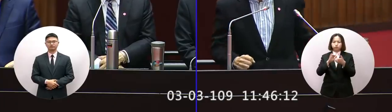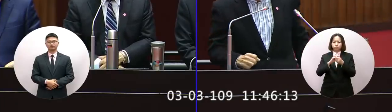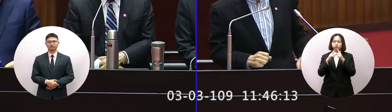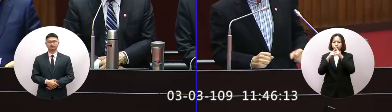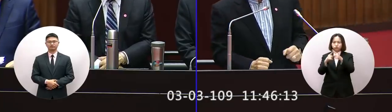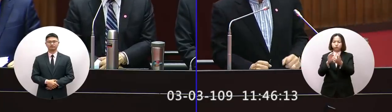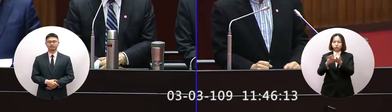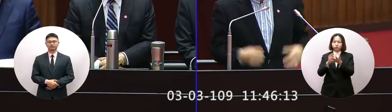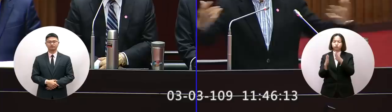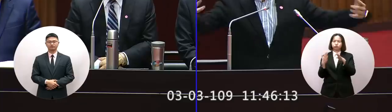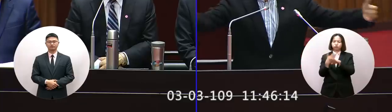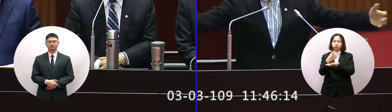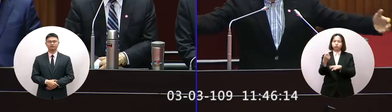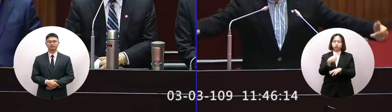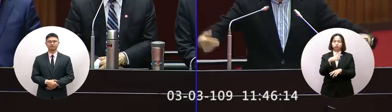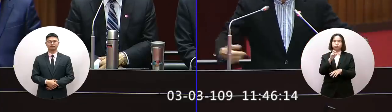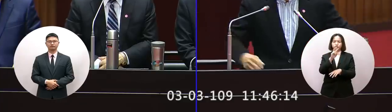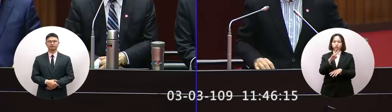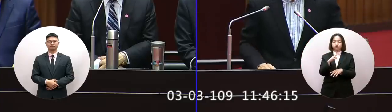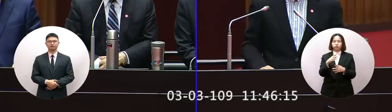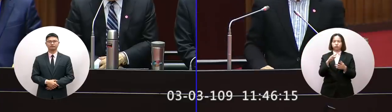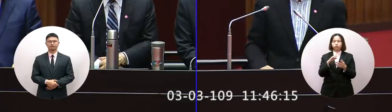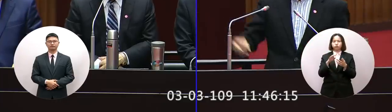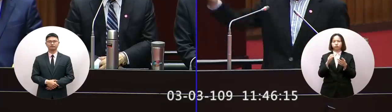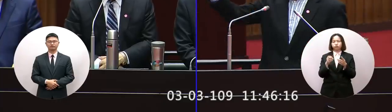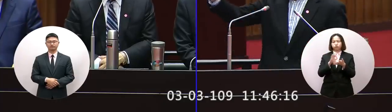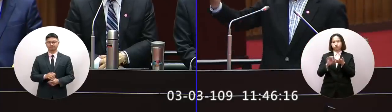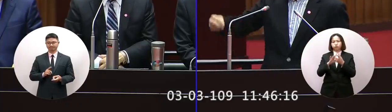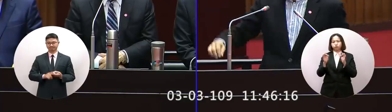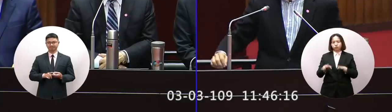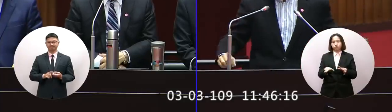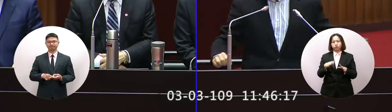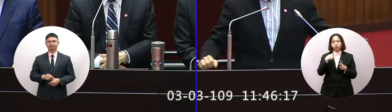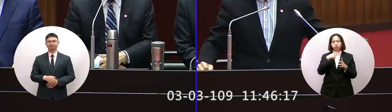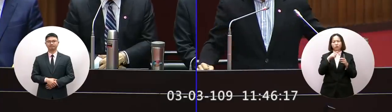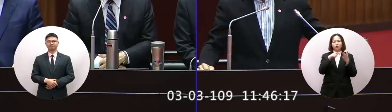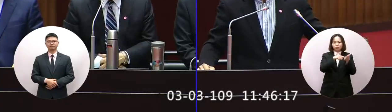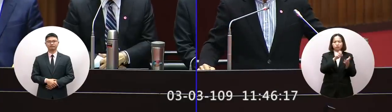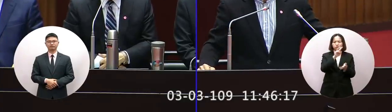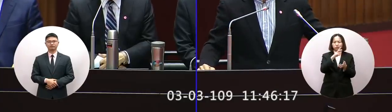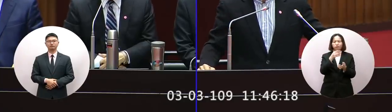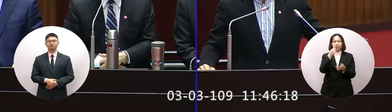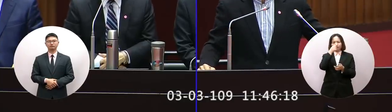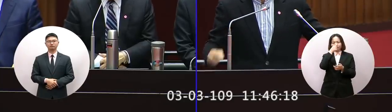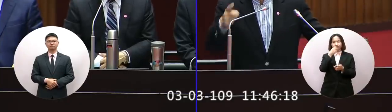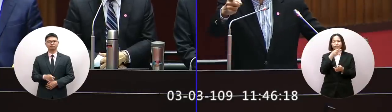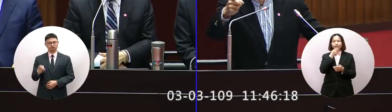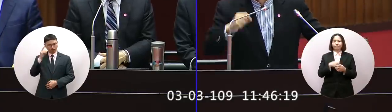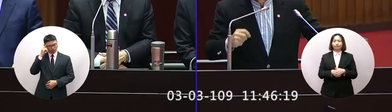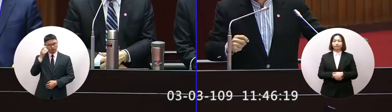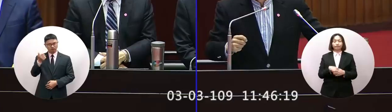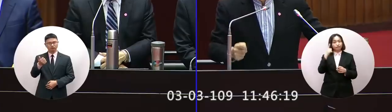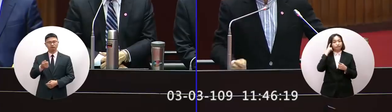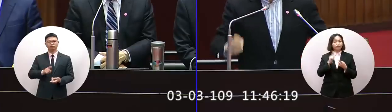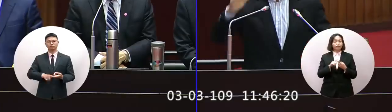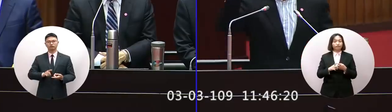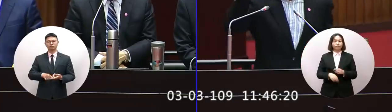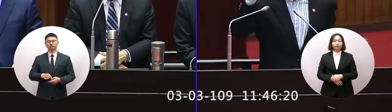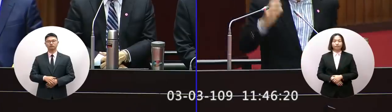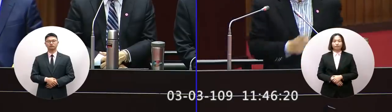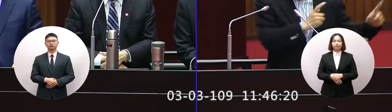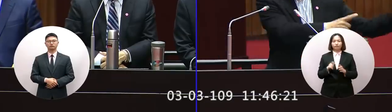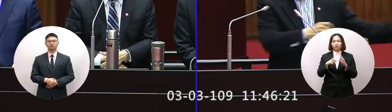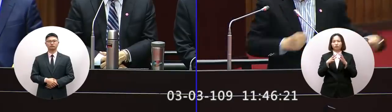去找五人兩百塊對啦撩錢賺那兩百塊有利啦對不對有利嗎有利